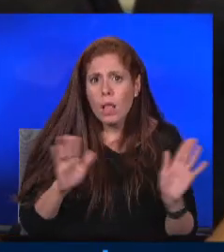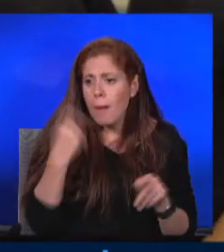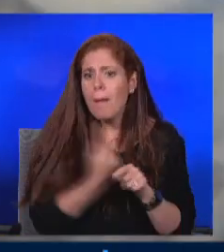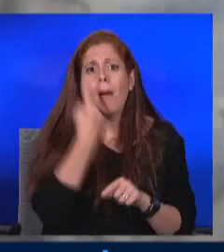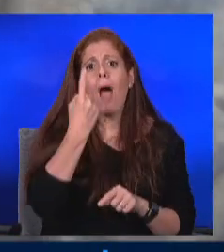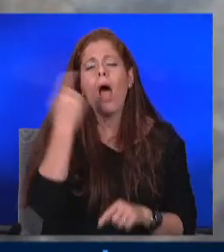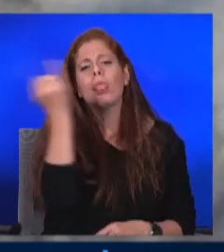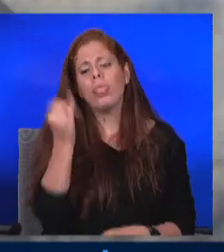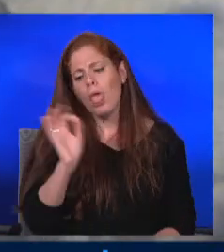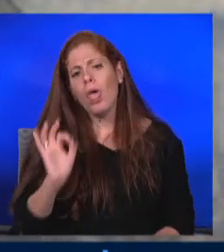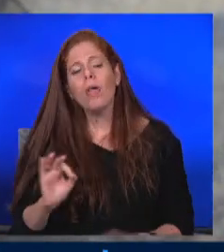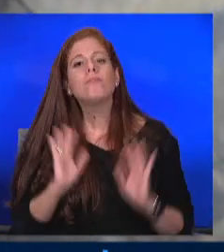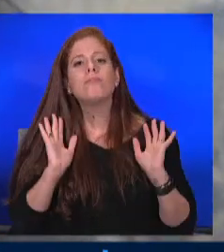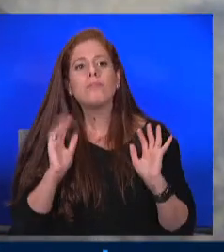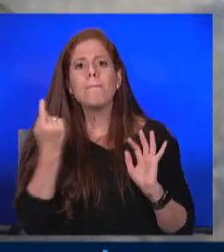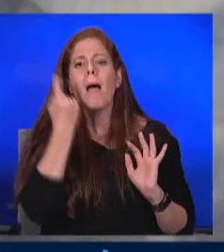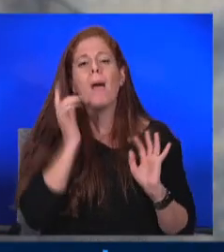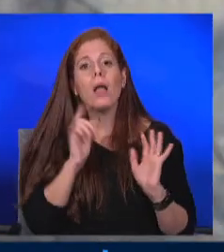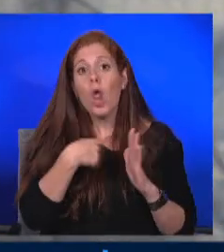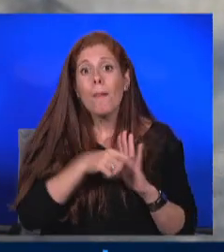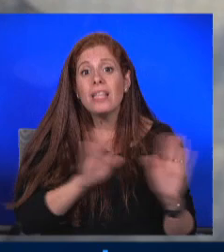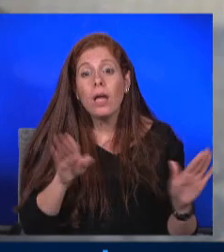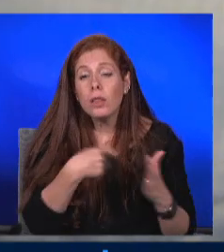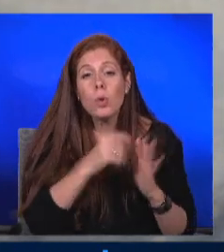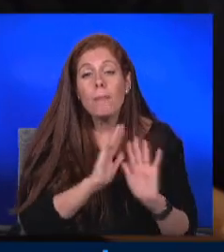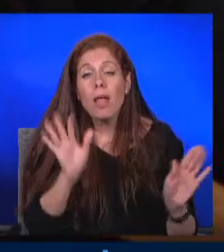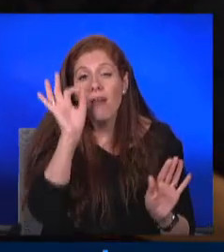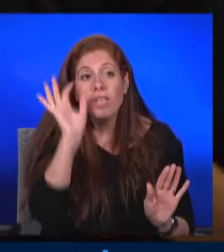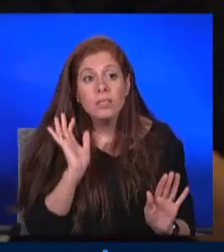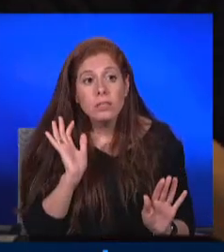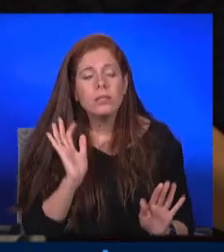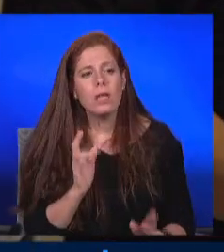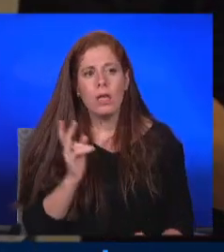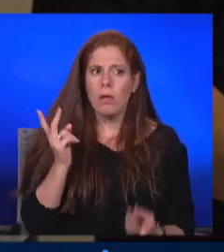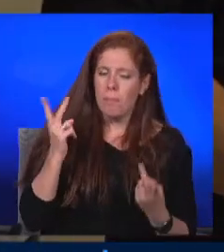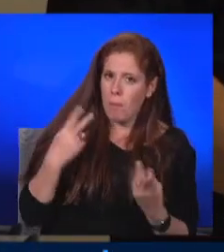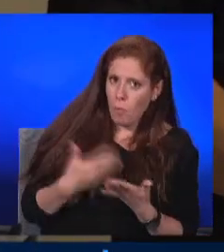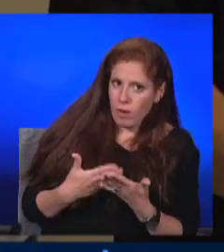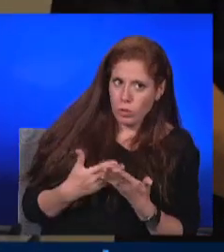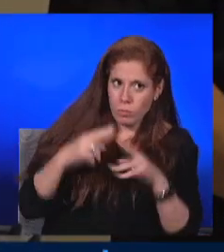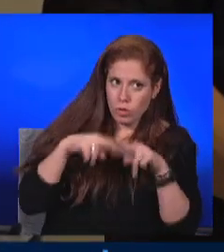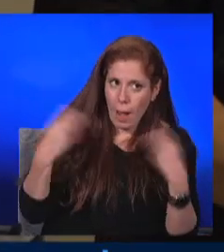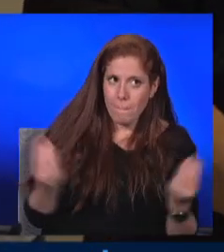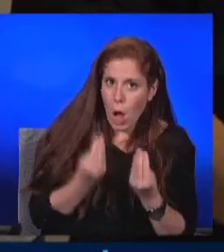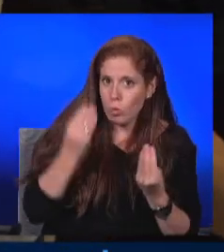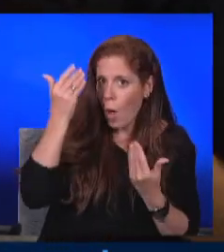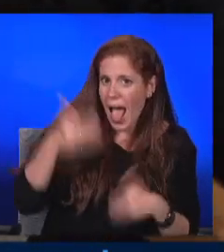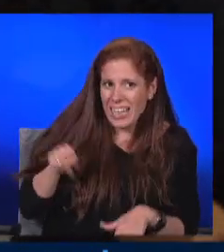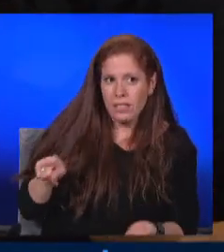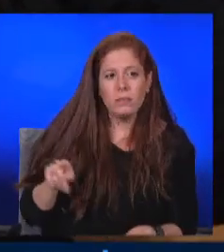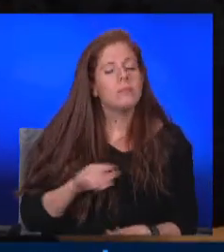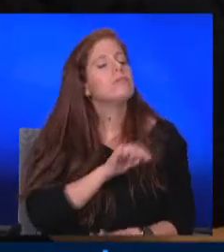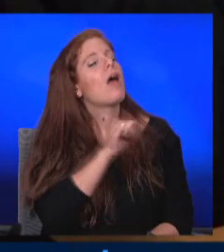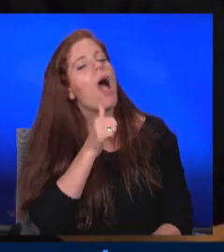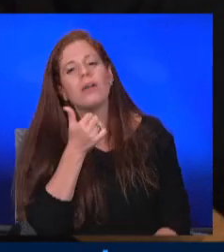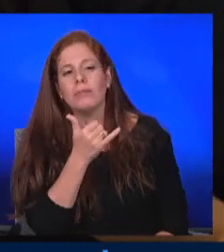היא מציירת, והיא לא מתקנת, אין פה תיקונים בכלל. במובן מסוים היא השאירה לכם משהו חקוק על הקיר. אחי, אחי, אחי.